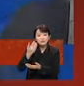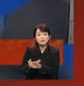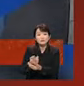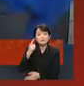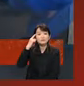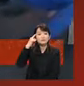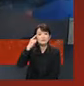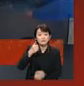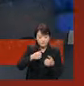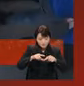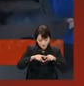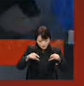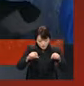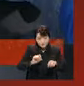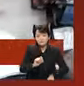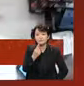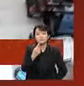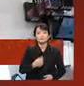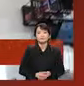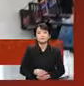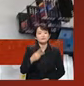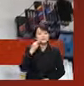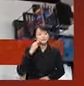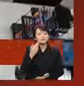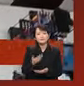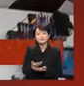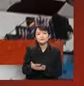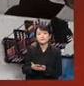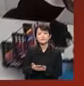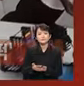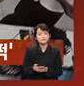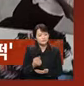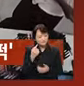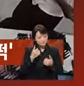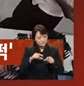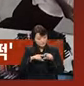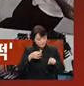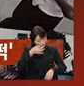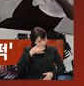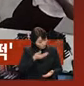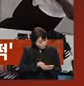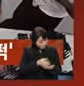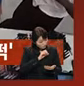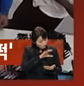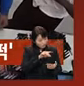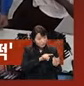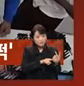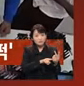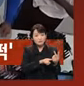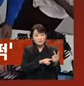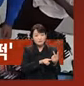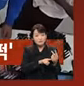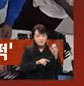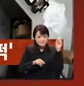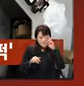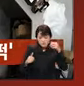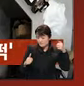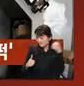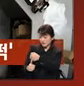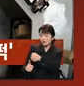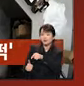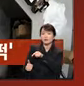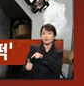왜? 신분증 때문이었습니다. 담배 달라는 남성들에게요. 신분증 보여주세요 한마디 했을 뿐인데 주먹이 날아들었던